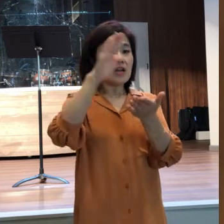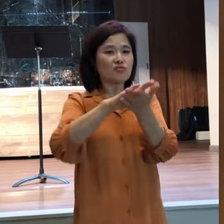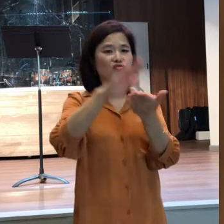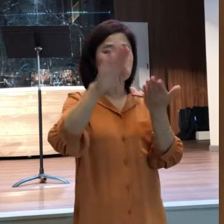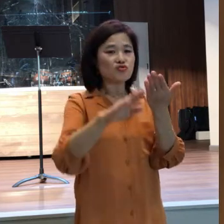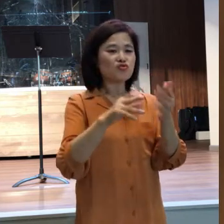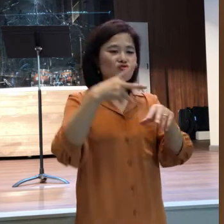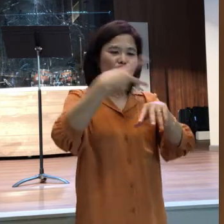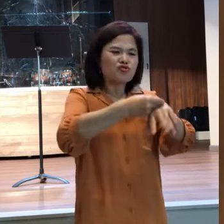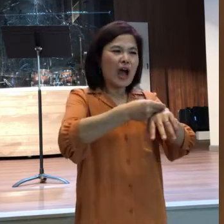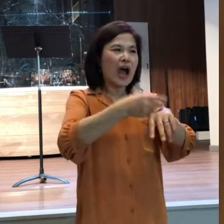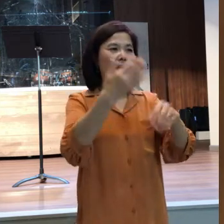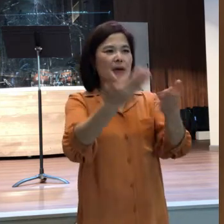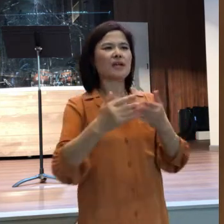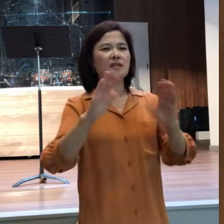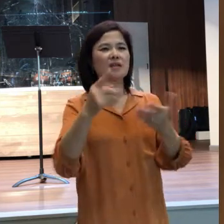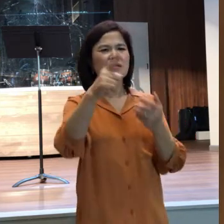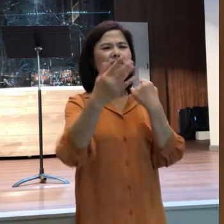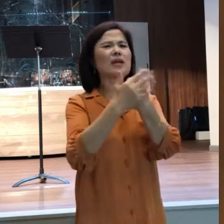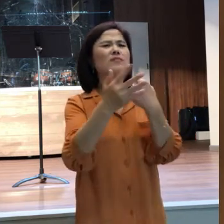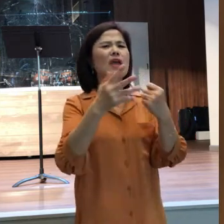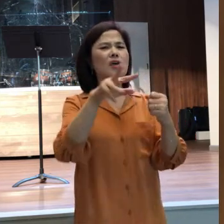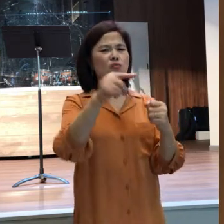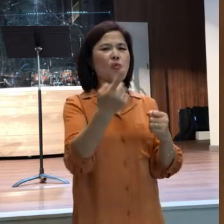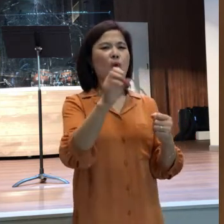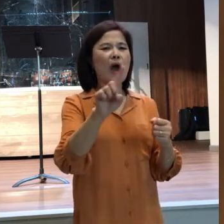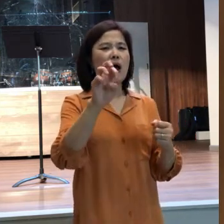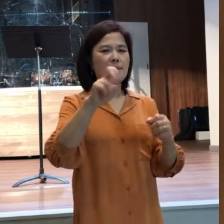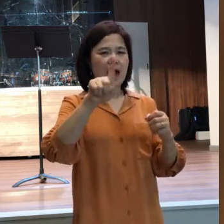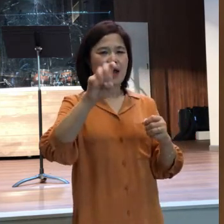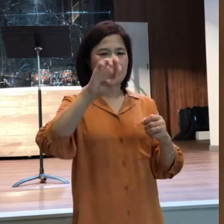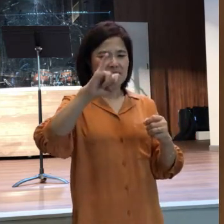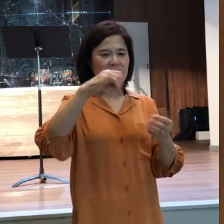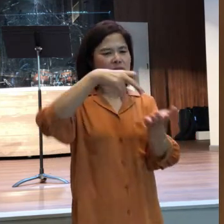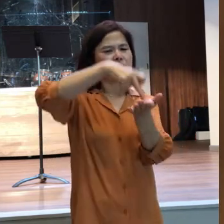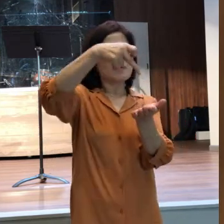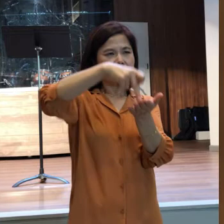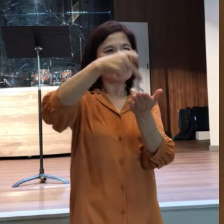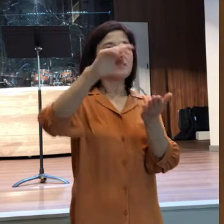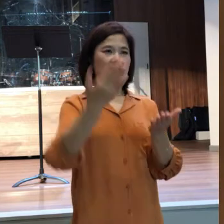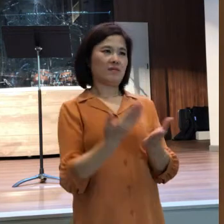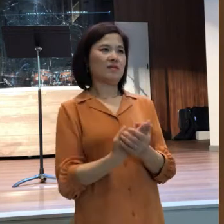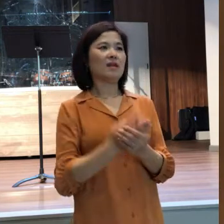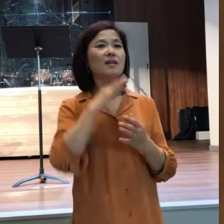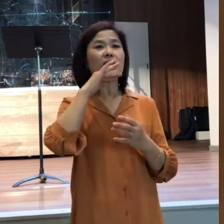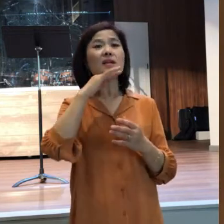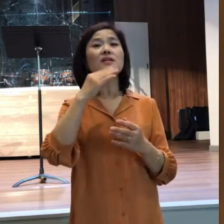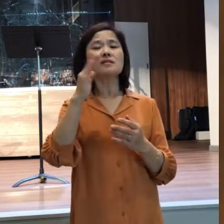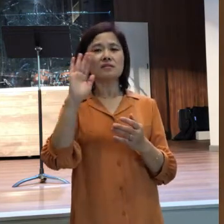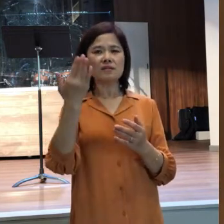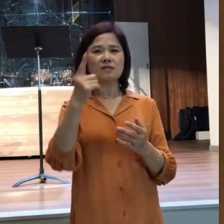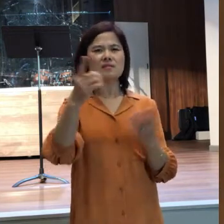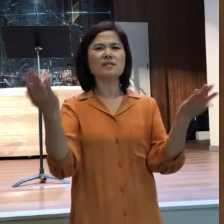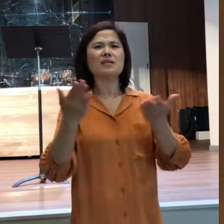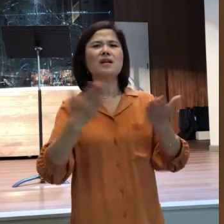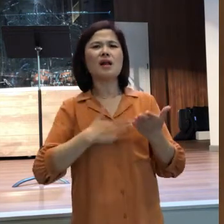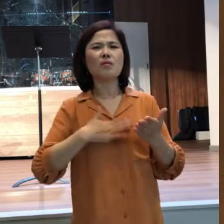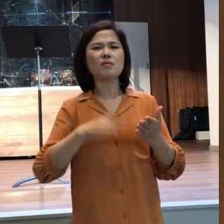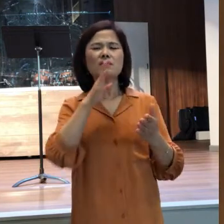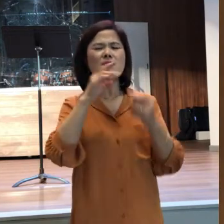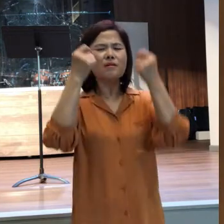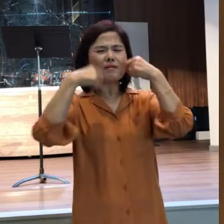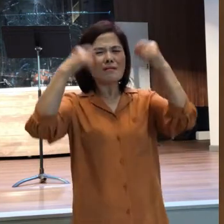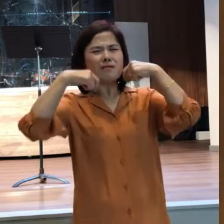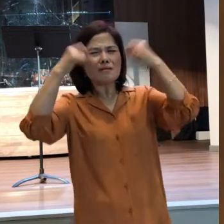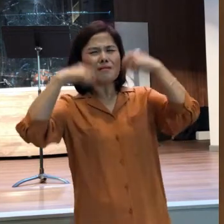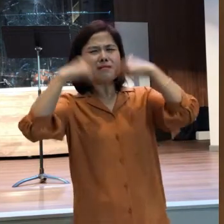주사를 놨는데 그게 소아마비가 돼버린 거예요. 제가 나이가 들어서 그 사실을 알고 얼마나 울분이